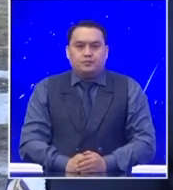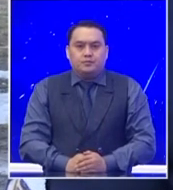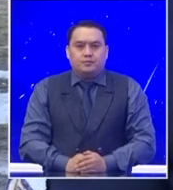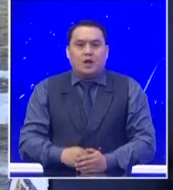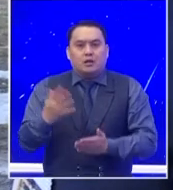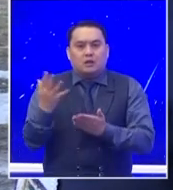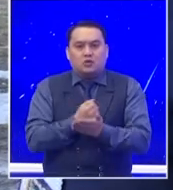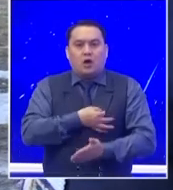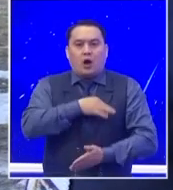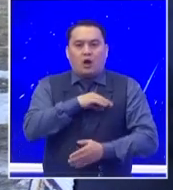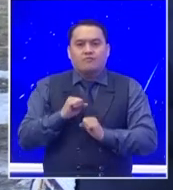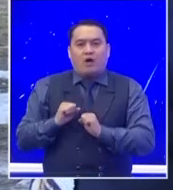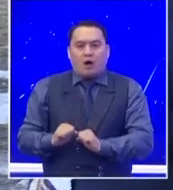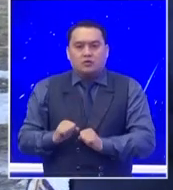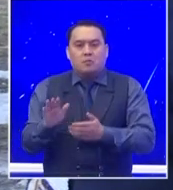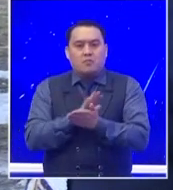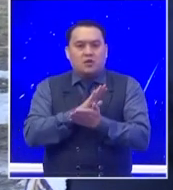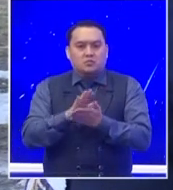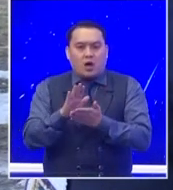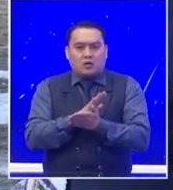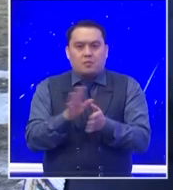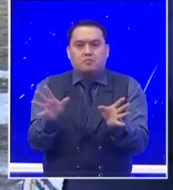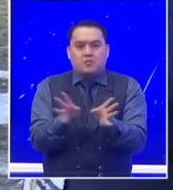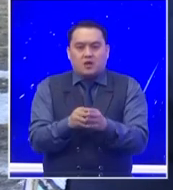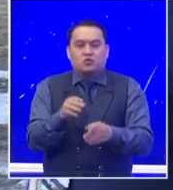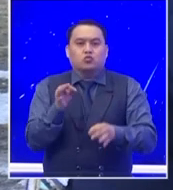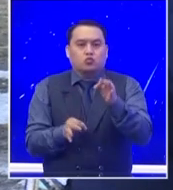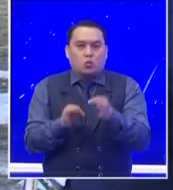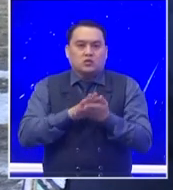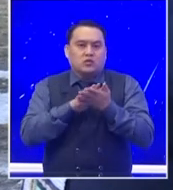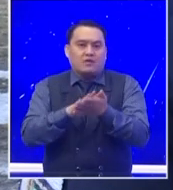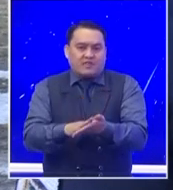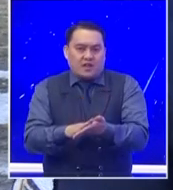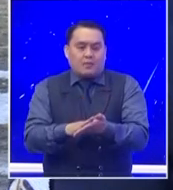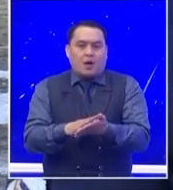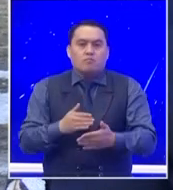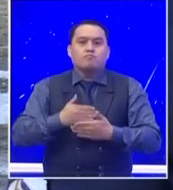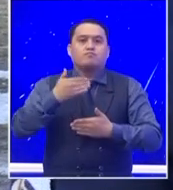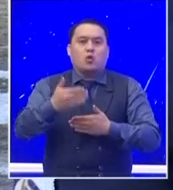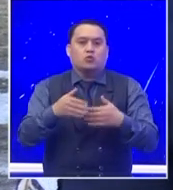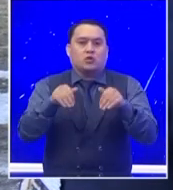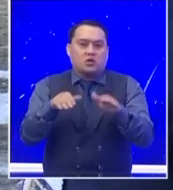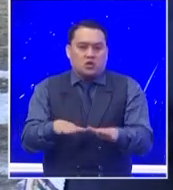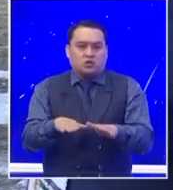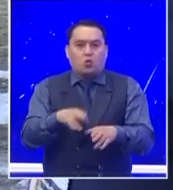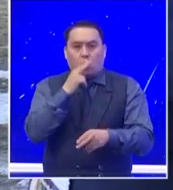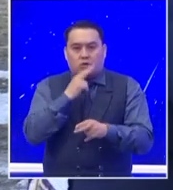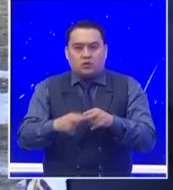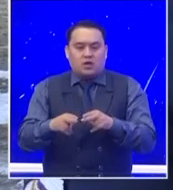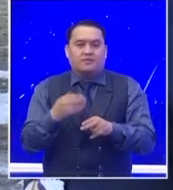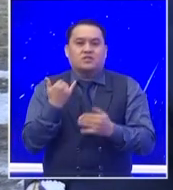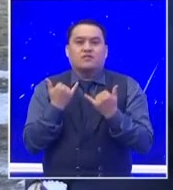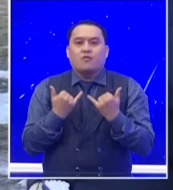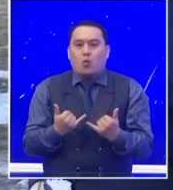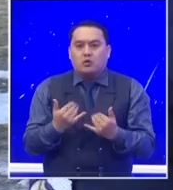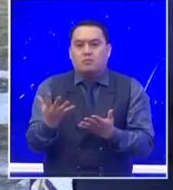Они нашли мне адвоката, который помог на бесплатной основе. Вместе с ним пошли в суд, я написала заявление. И уже после я получила решение об утере кормильца. На